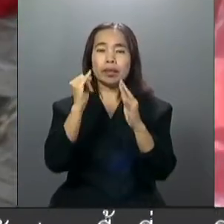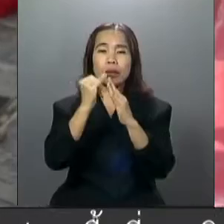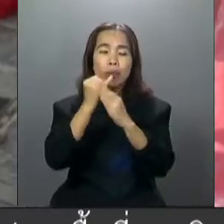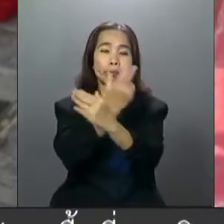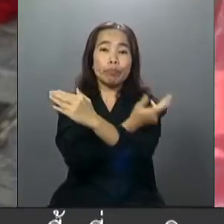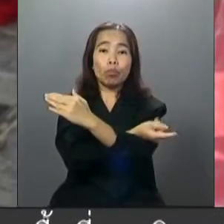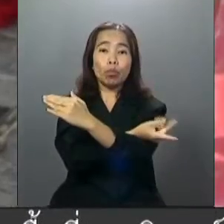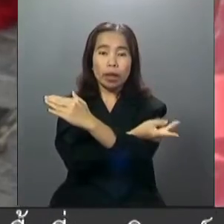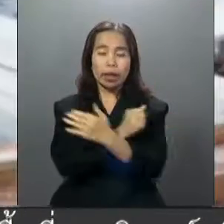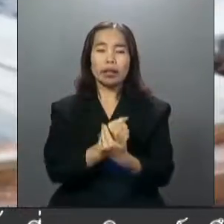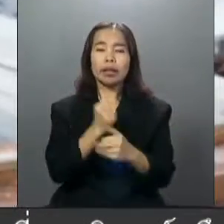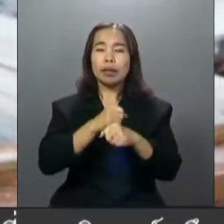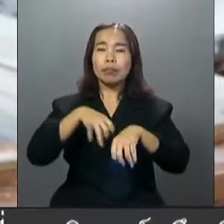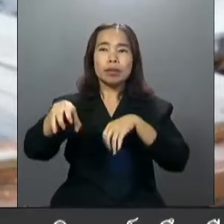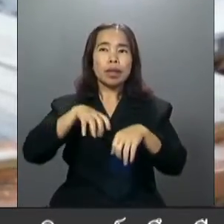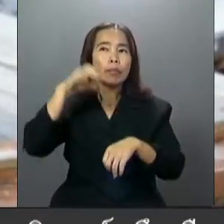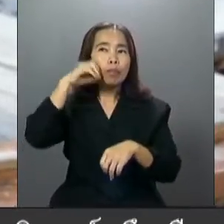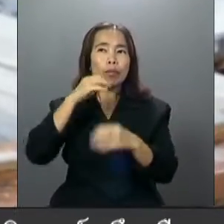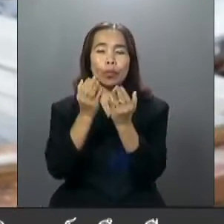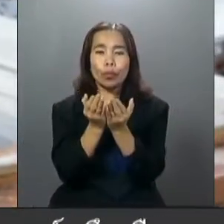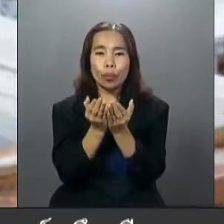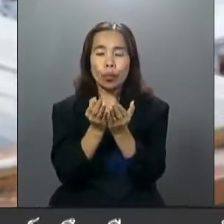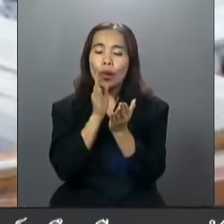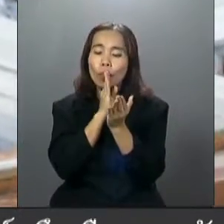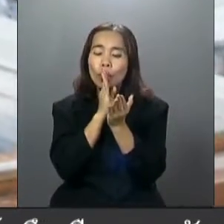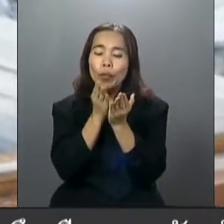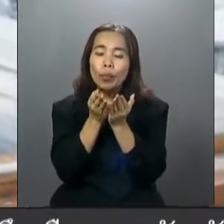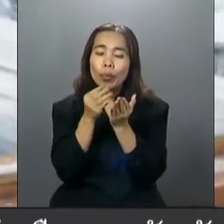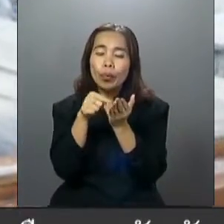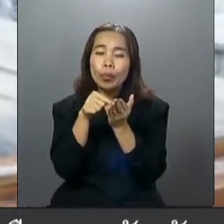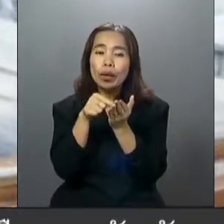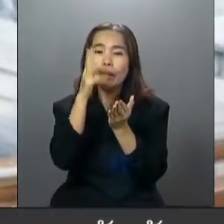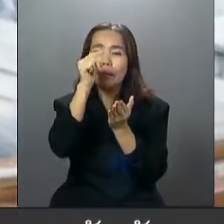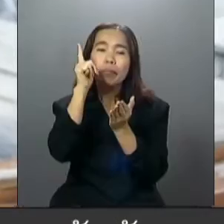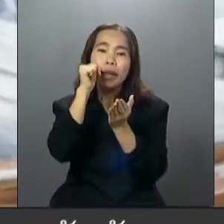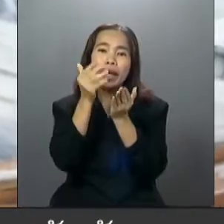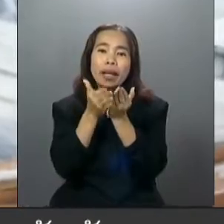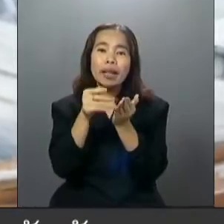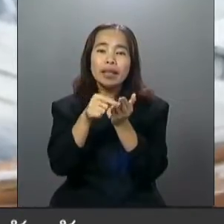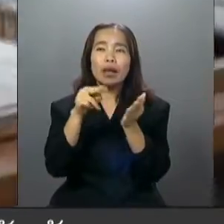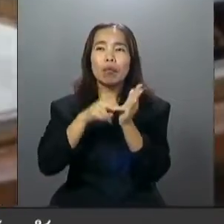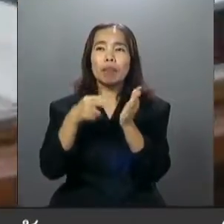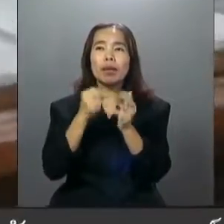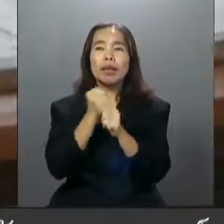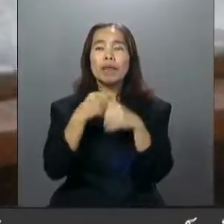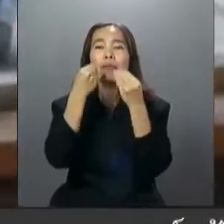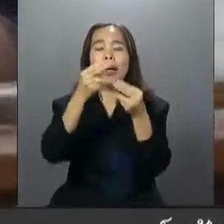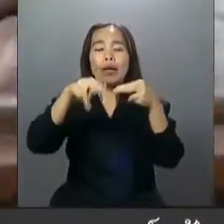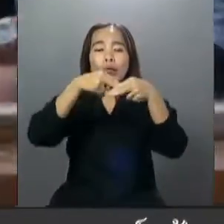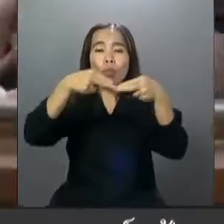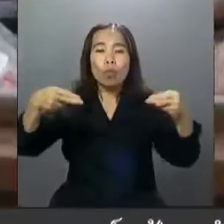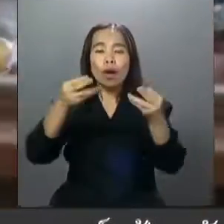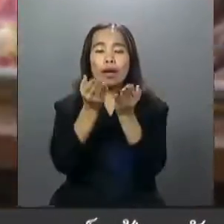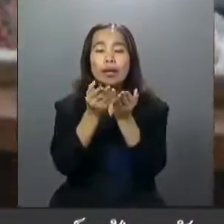จะมีการจัดพิธีการไหว้แม่ย่านางแห่งท้องทะเลหรือเรียกอีกชื่อหนึ่งว่าการทำขวัญเรือซึ่งเป็นวันที่ตร